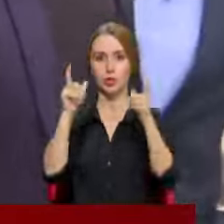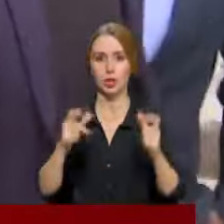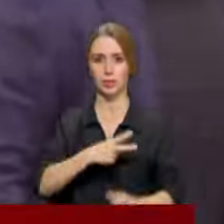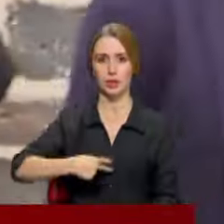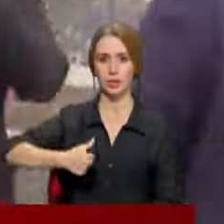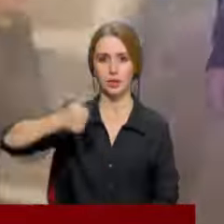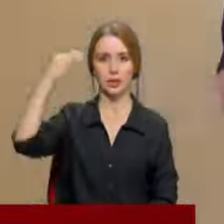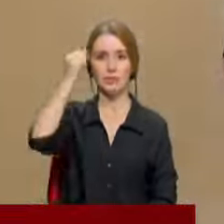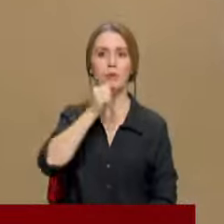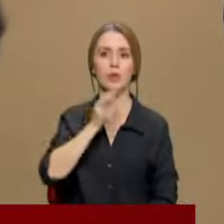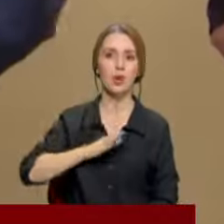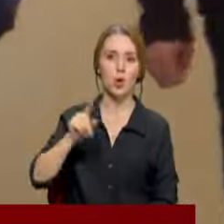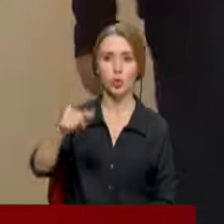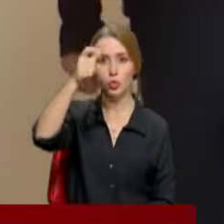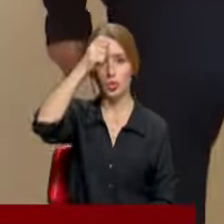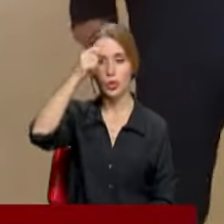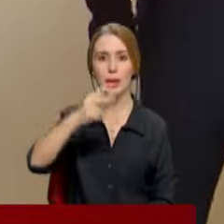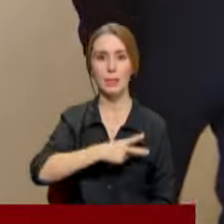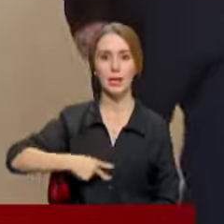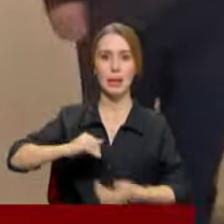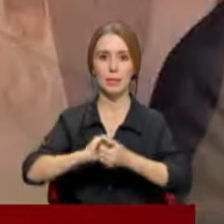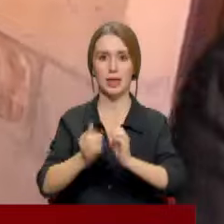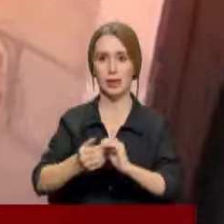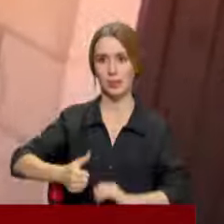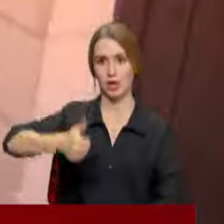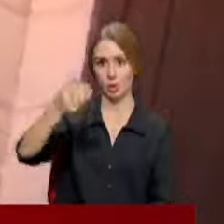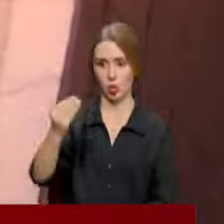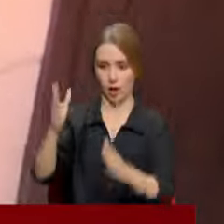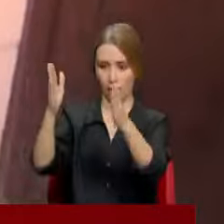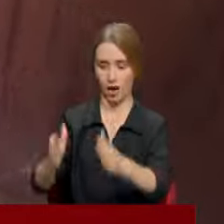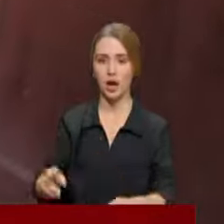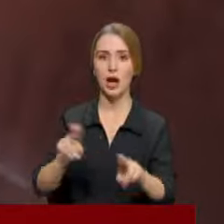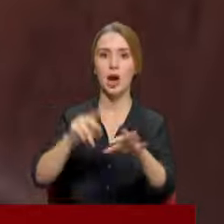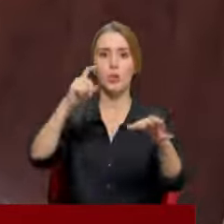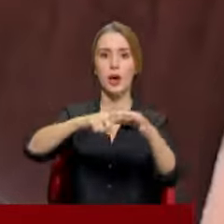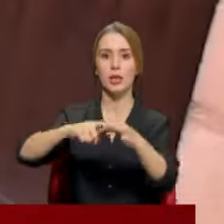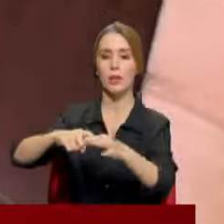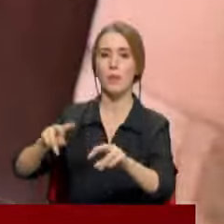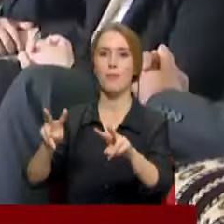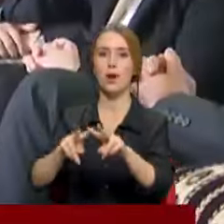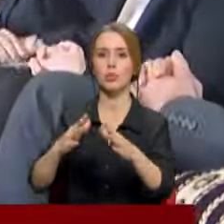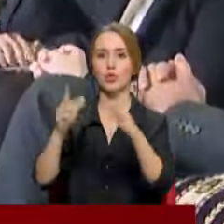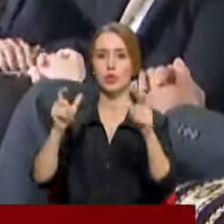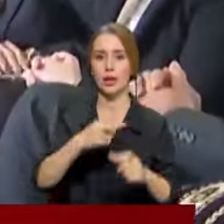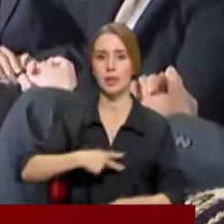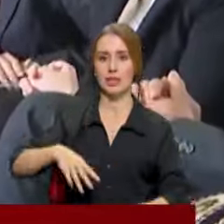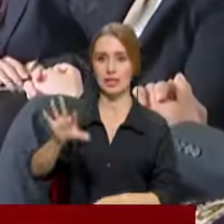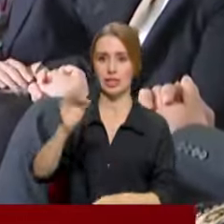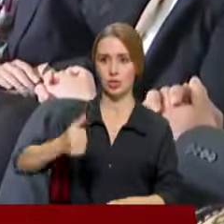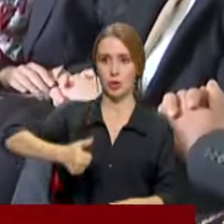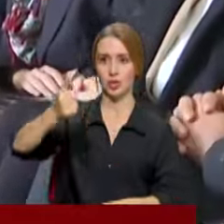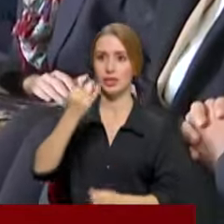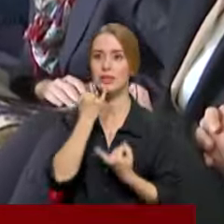Belediye Başkanı Ekrem İmamoğlu, Türkiye Belediyeler Birliği Başkanı sıfatıyla kayyum atanan Mardin Büyükşehir Belediyesi'nin seçilmiş başkanı Ahmet